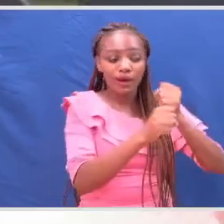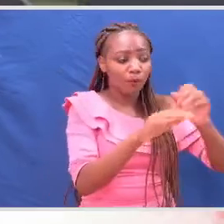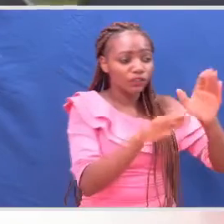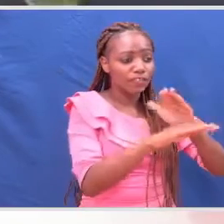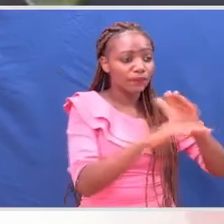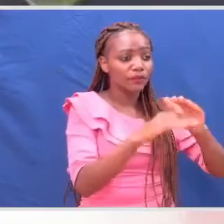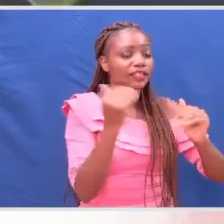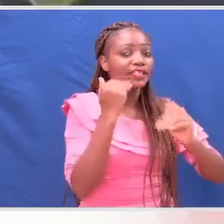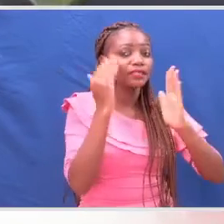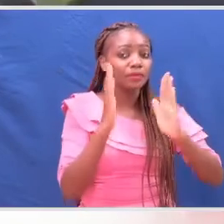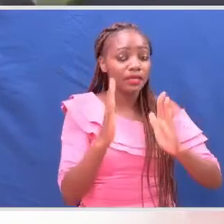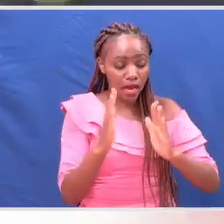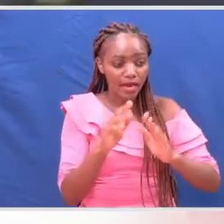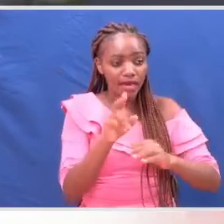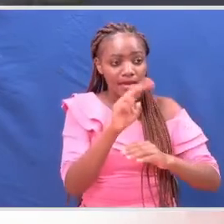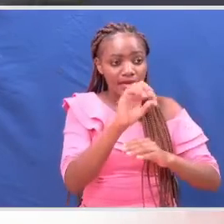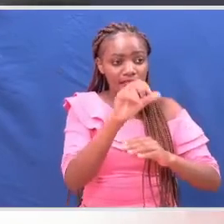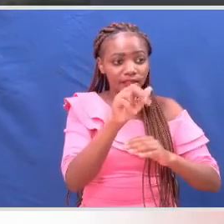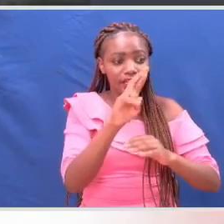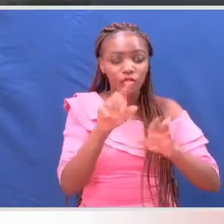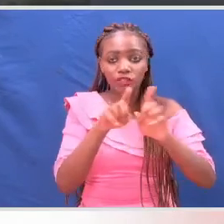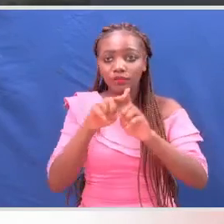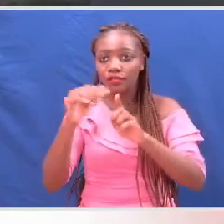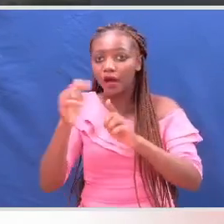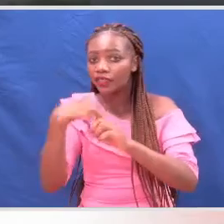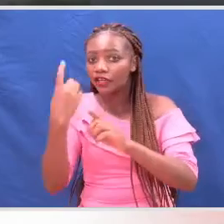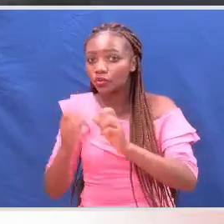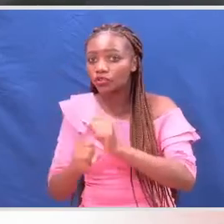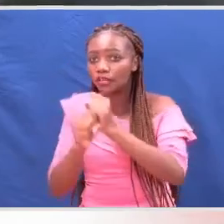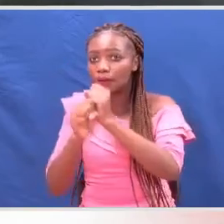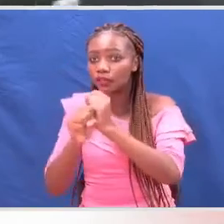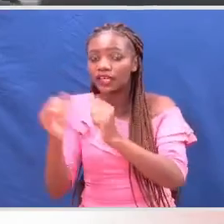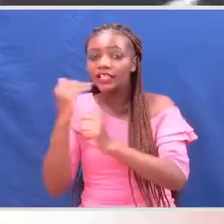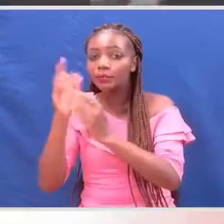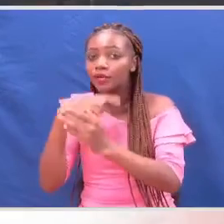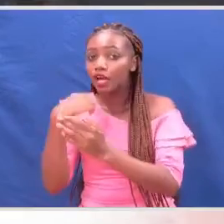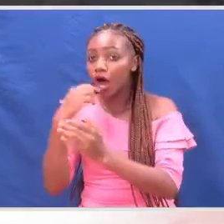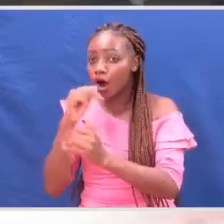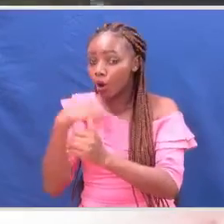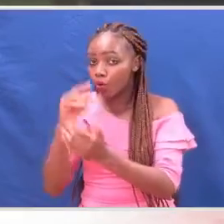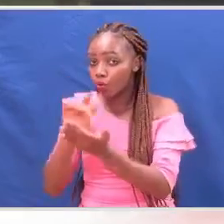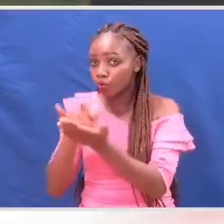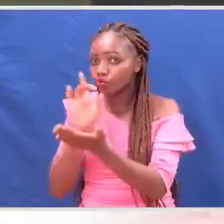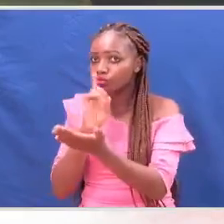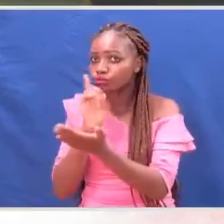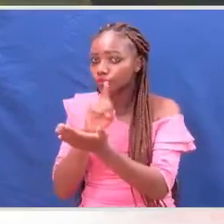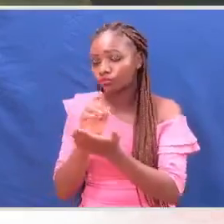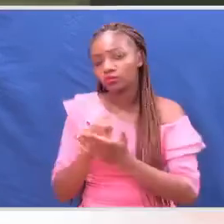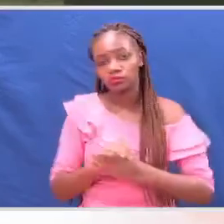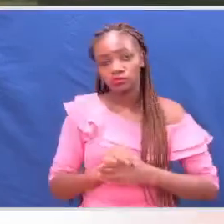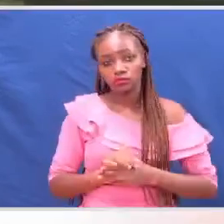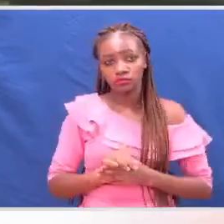naibu spika Zakari Njeru na wale wa spika aliyebanduliwa Ndegwa Wahome.